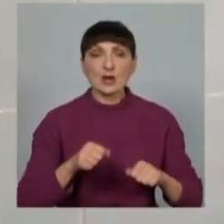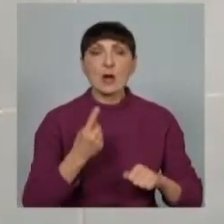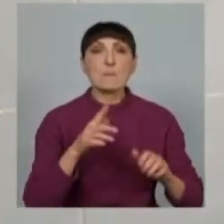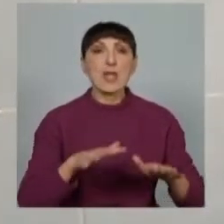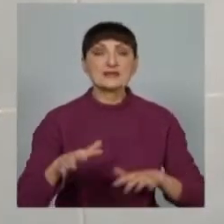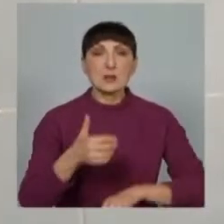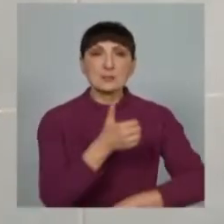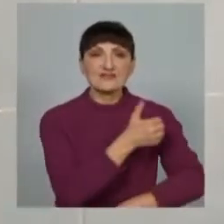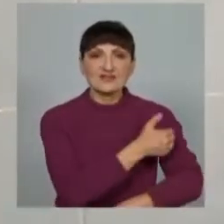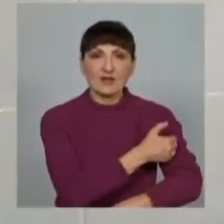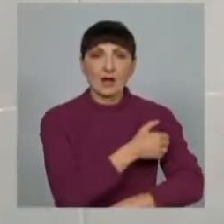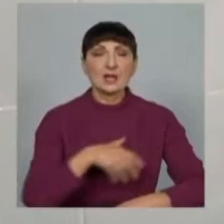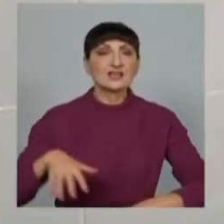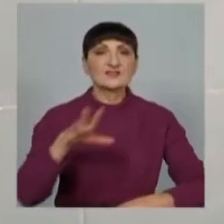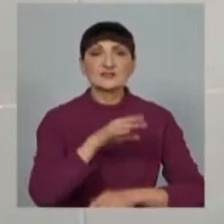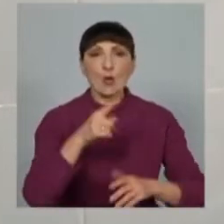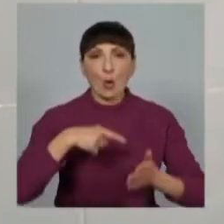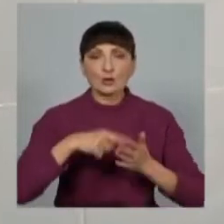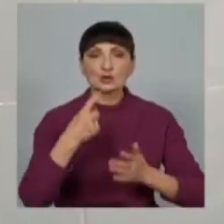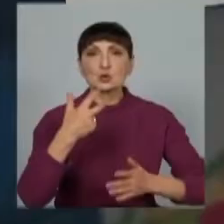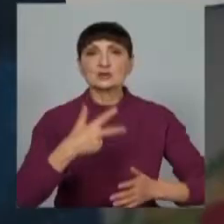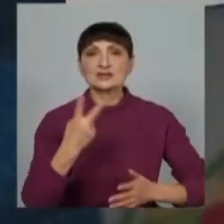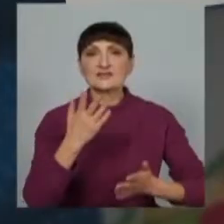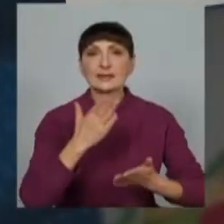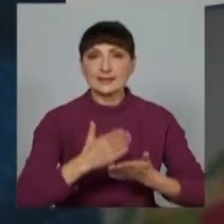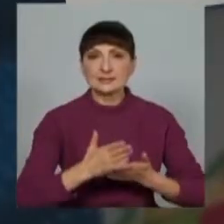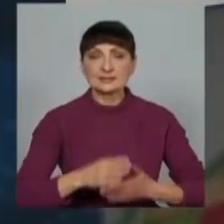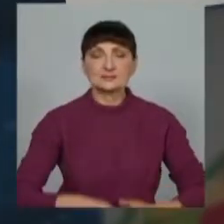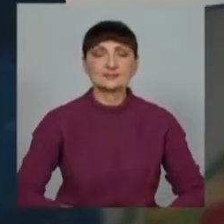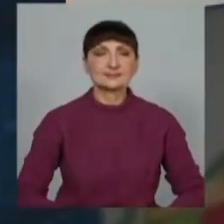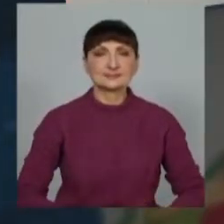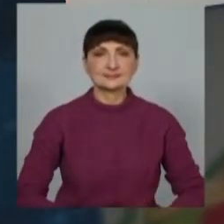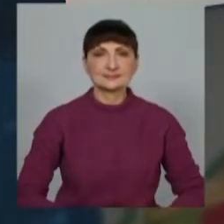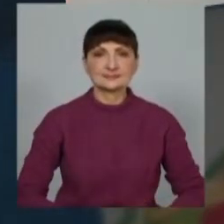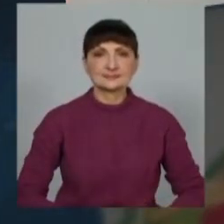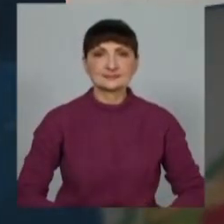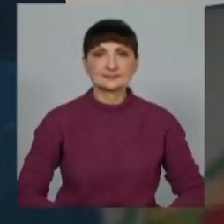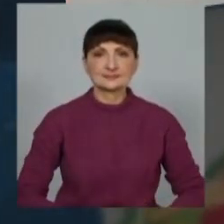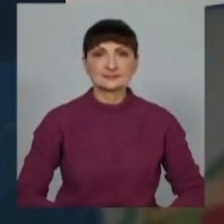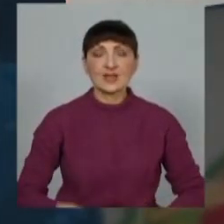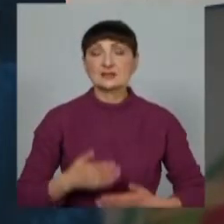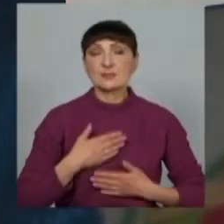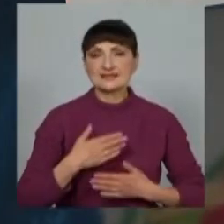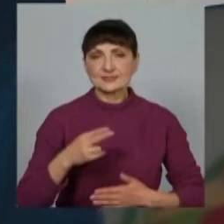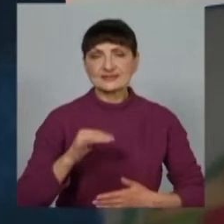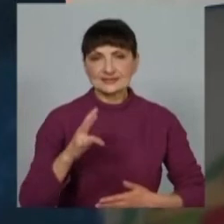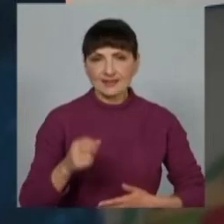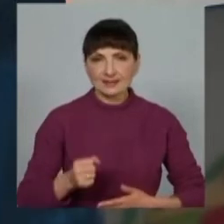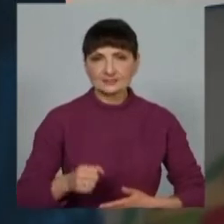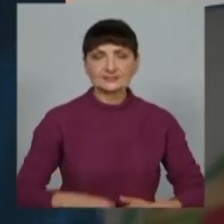из прививочных пунктов. Их всего 132 по городу. На этом у меня все. Диас. Спасибо, Дина.